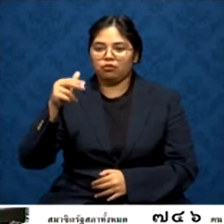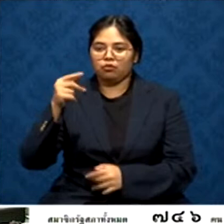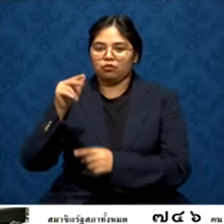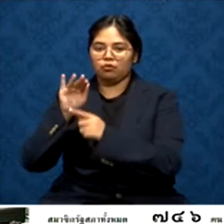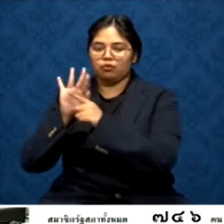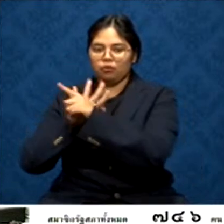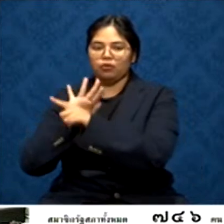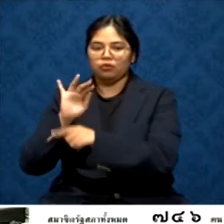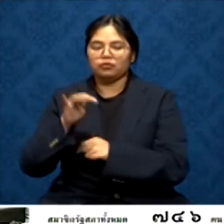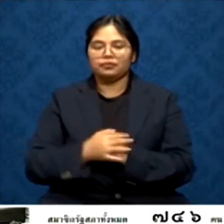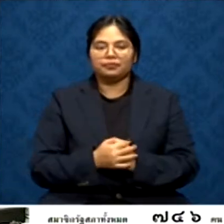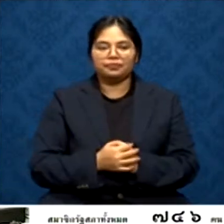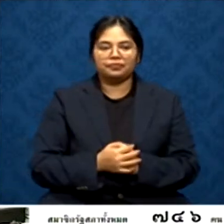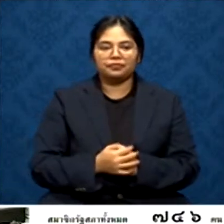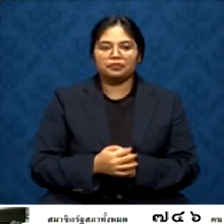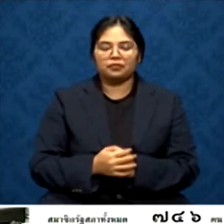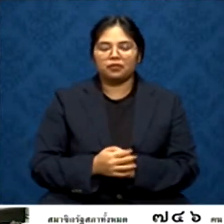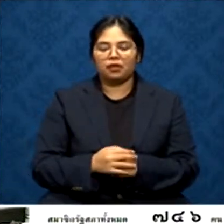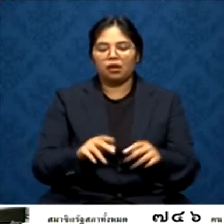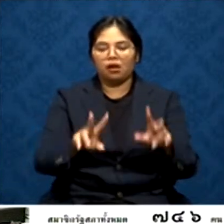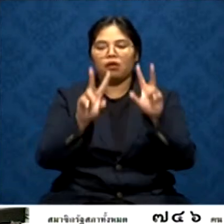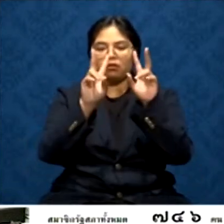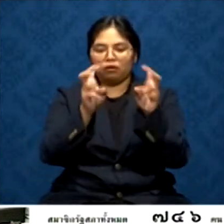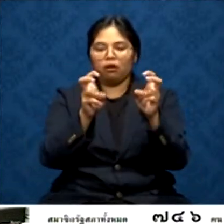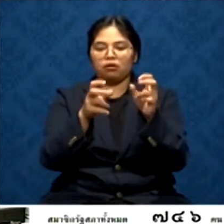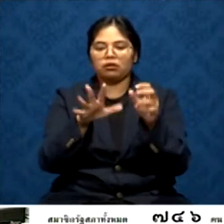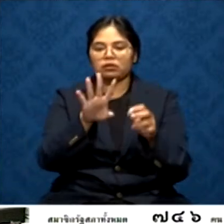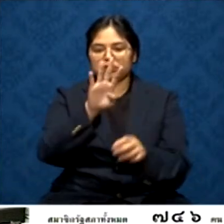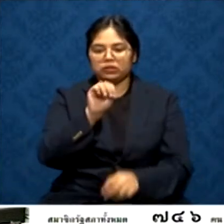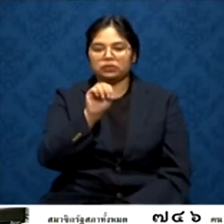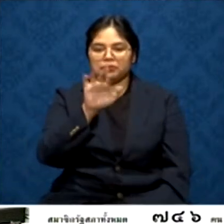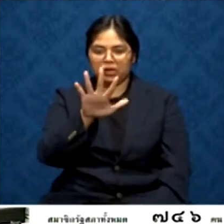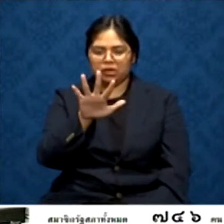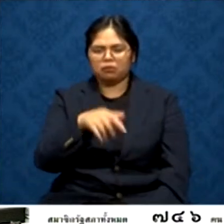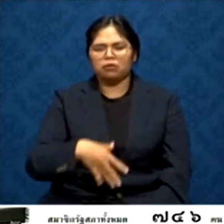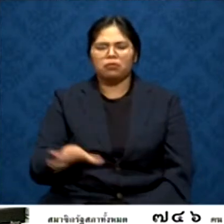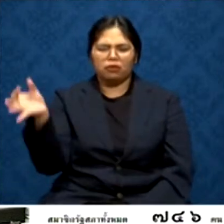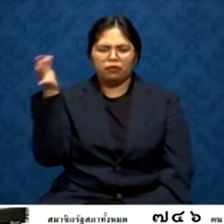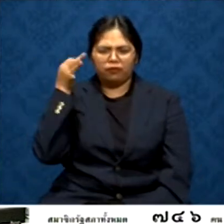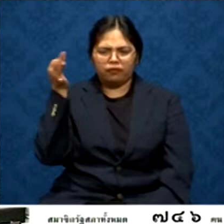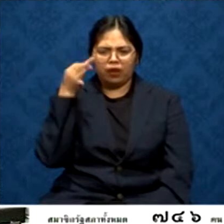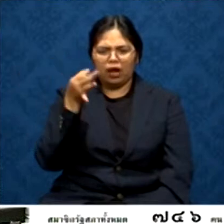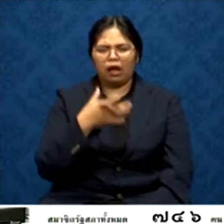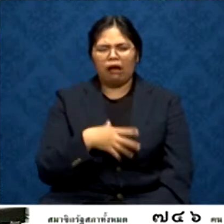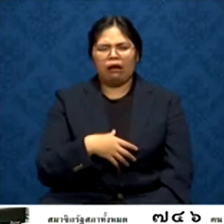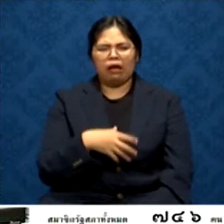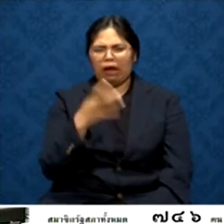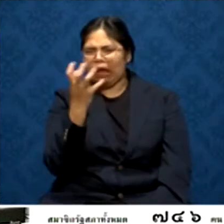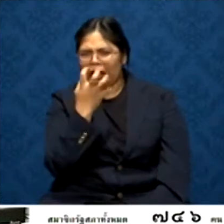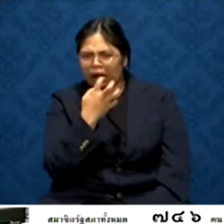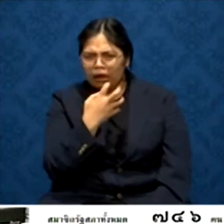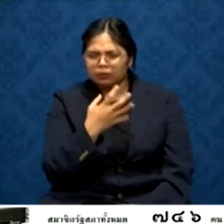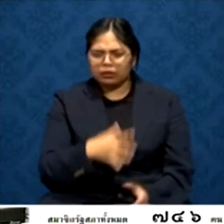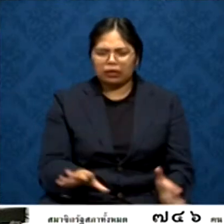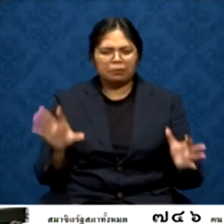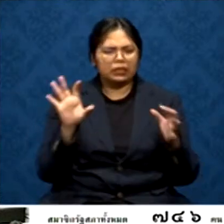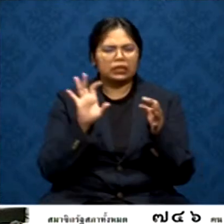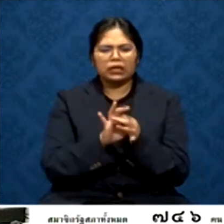ธานผมนั่งฟังอยู่เนี่ยขำในใจครับมันเกี่ยวอะไรกับรัฐบาลชุ